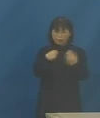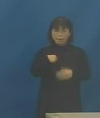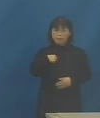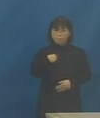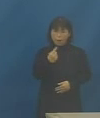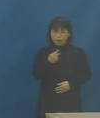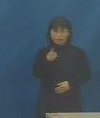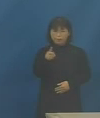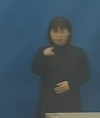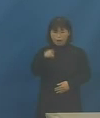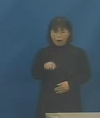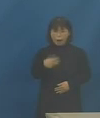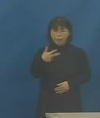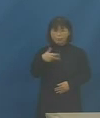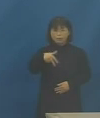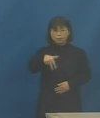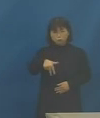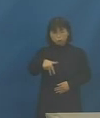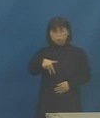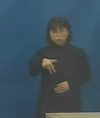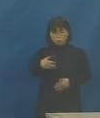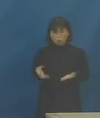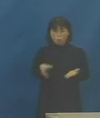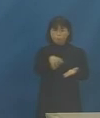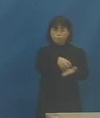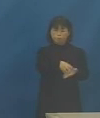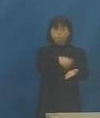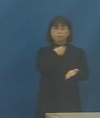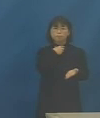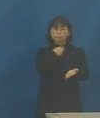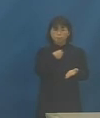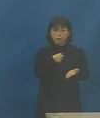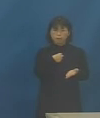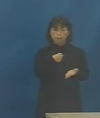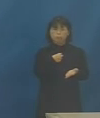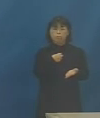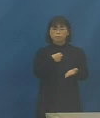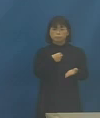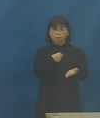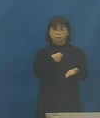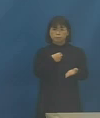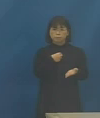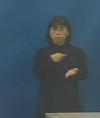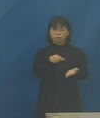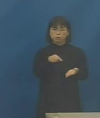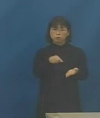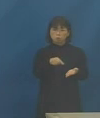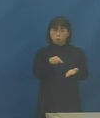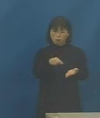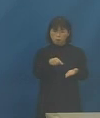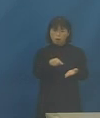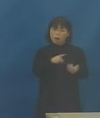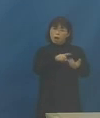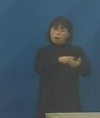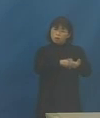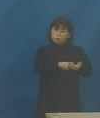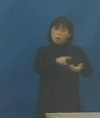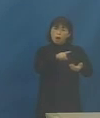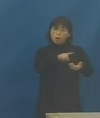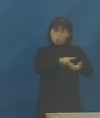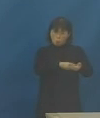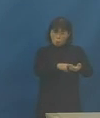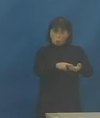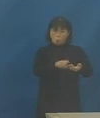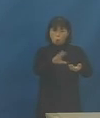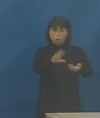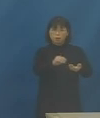というものをあの伊礼様ということですでこれはあのまっスマトフォンを使ってです